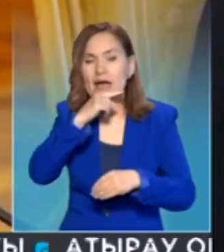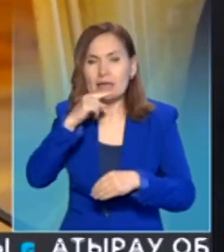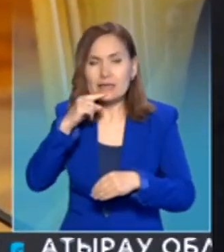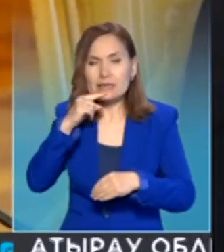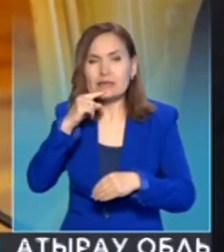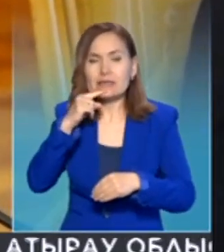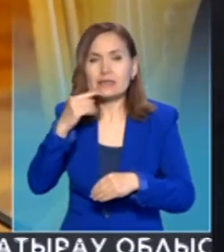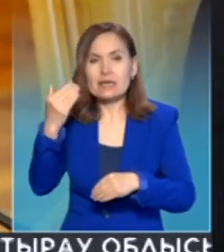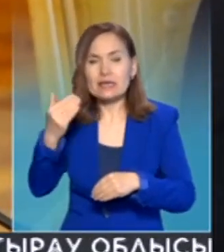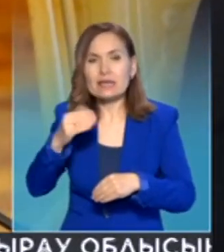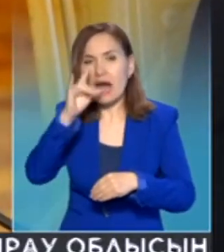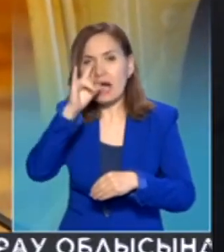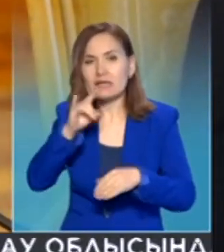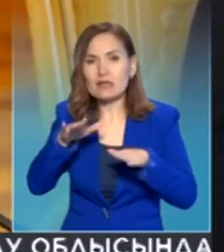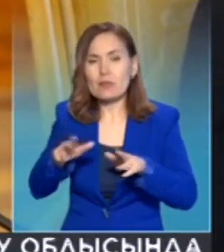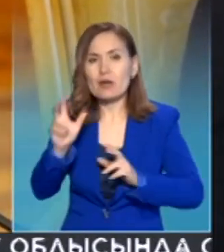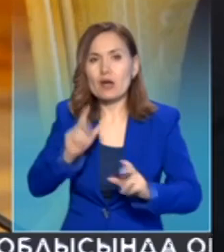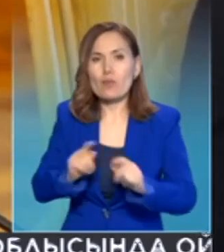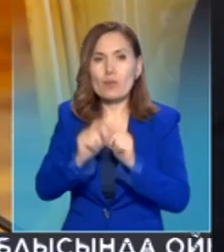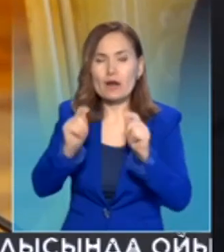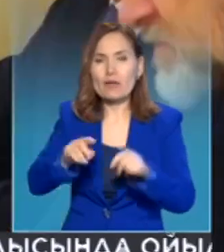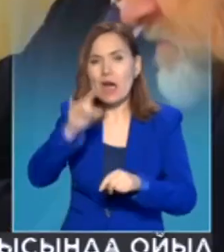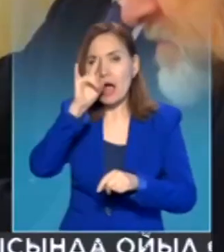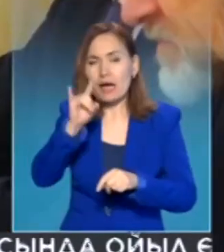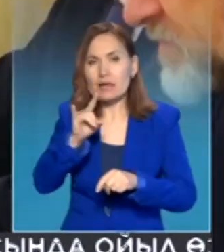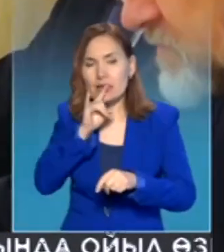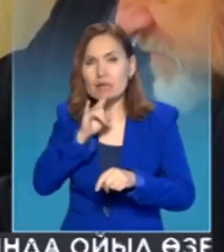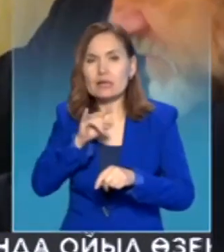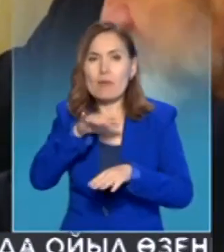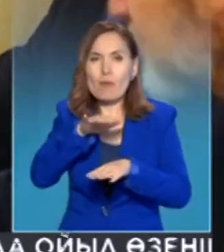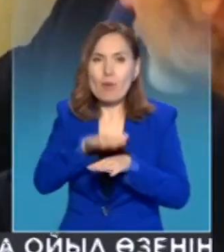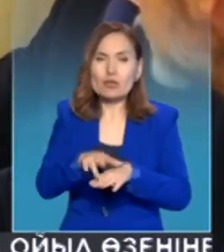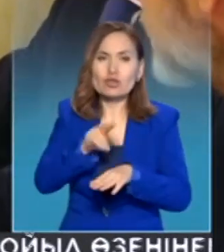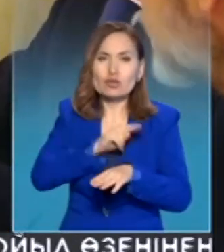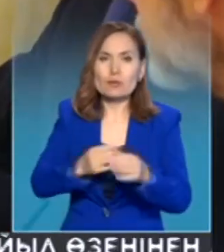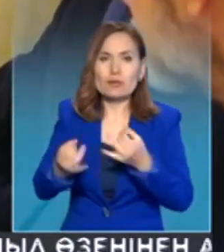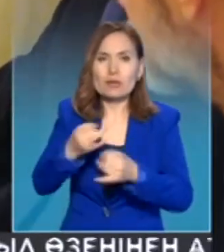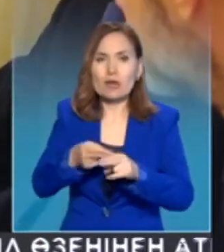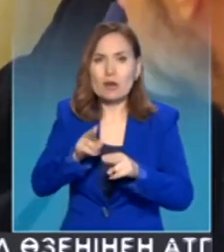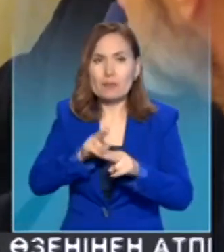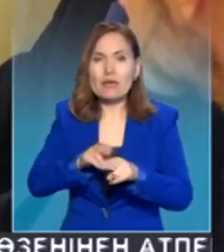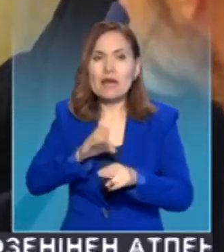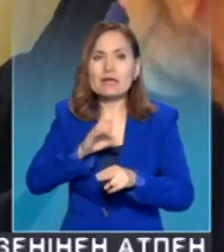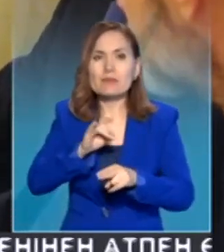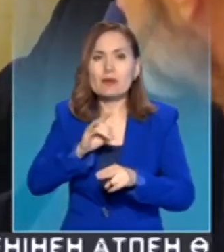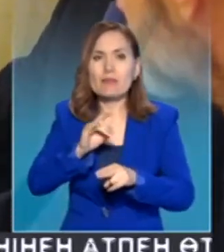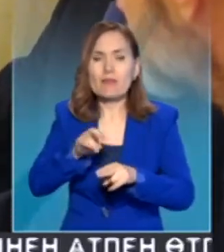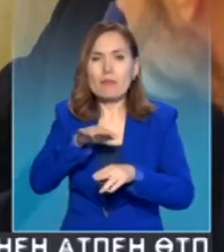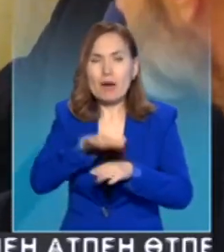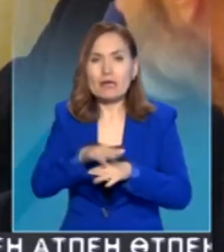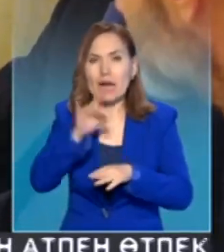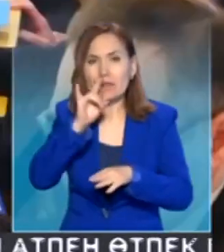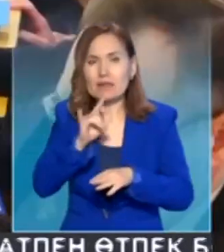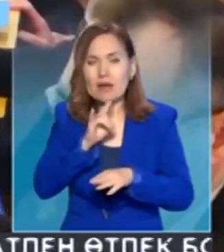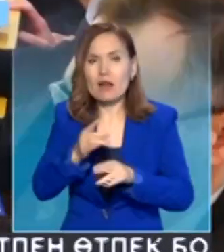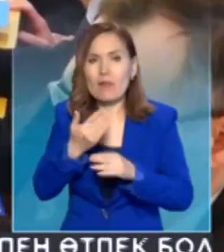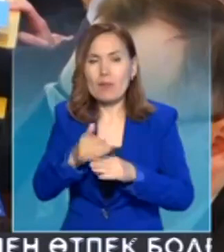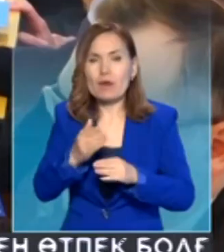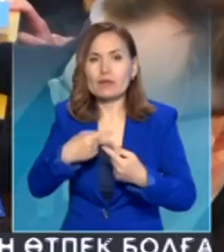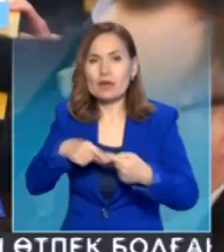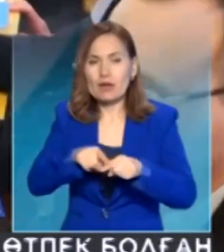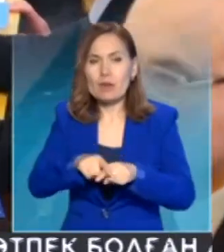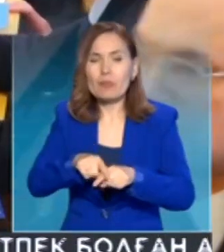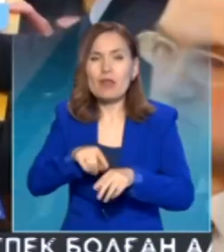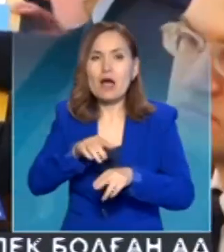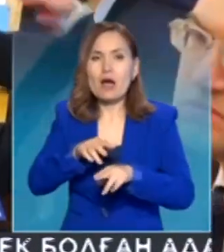филиалы ашылмақ. Ресейлік банктердің Қазақстандағы жұмысы да сөз болды. Министр Сбербанктің Қазақстандағы филиалдарына қатысты санкциялардың үш